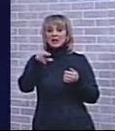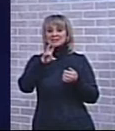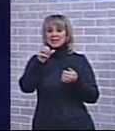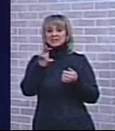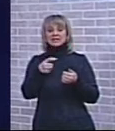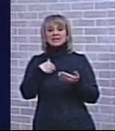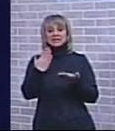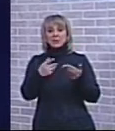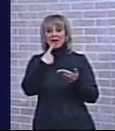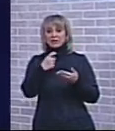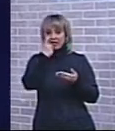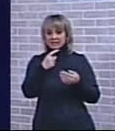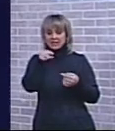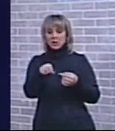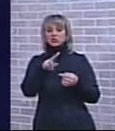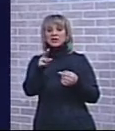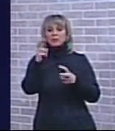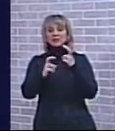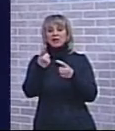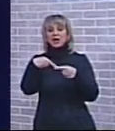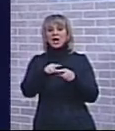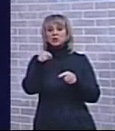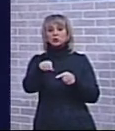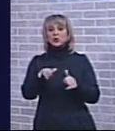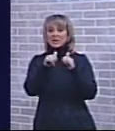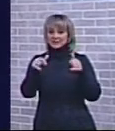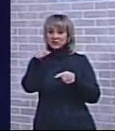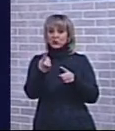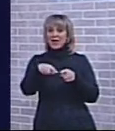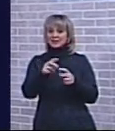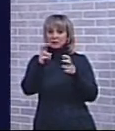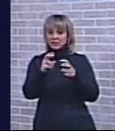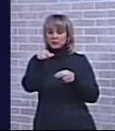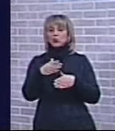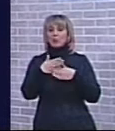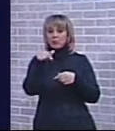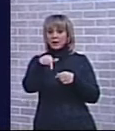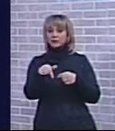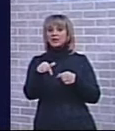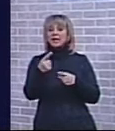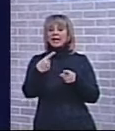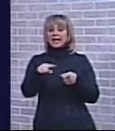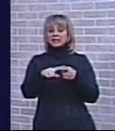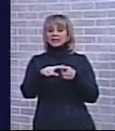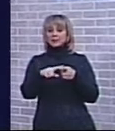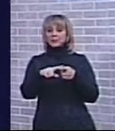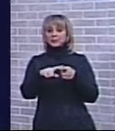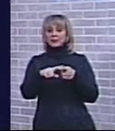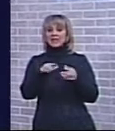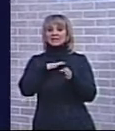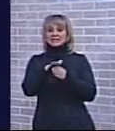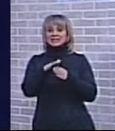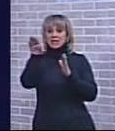если мы говорим о Россельмаше и тех предприятиях, которые способствуют развитию этого предприятия, да, там, это